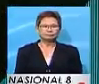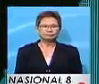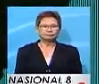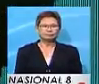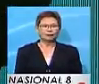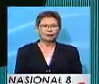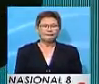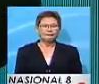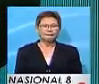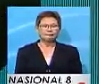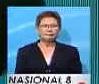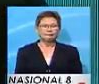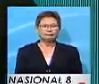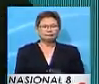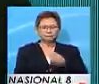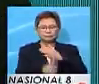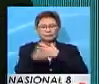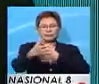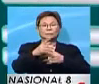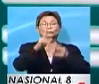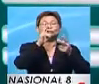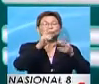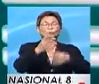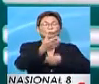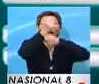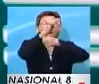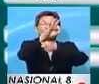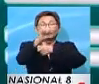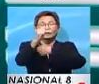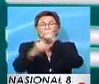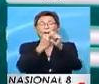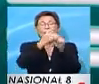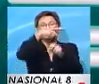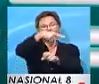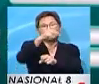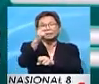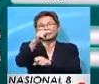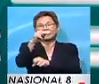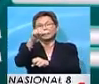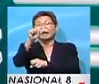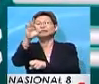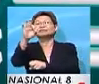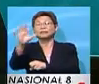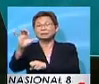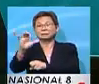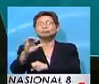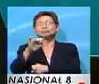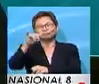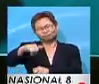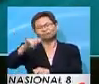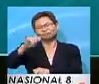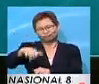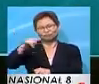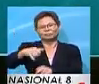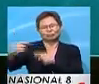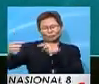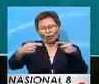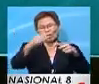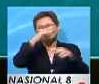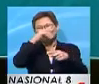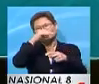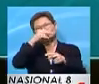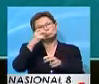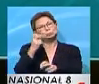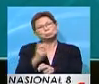masing-masing sementara itu naib juara Piala FA 2015 pkns FC mengakui perlawanan pembukaan bertemu Melaka United